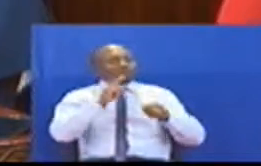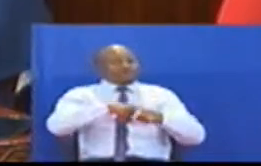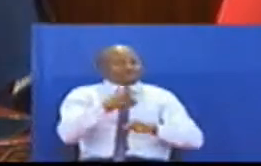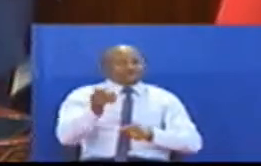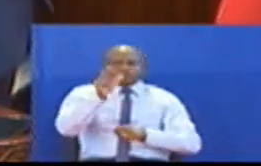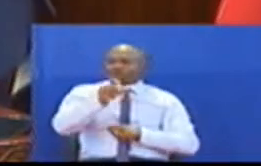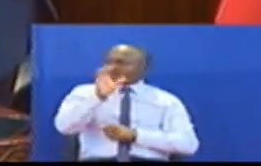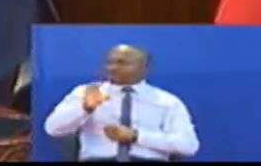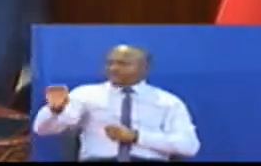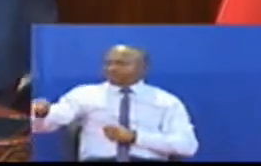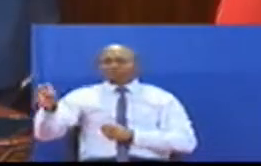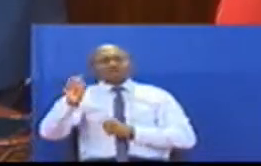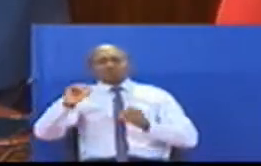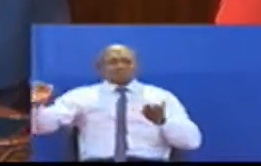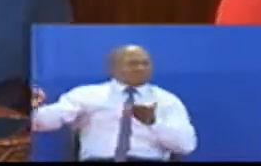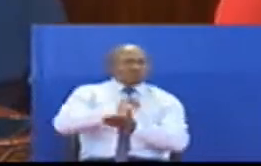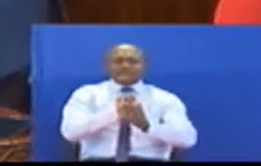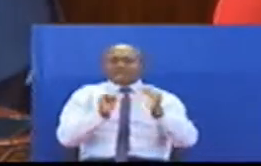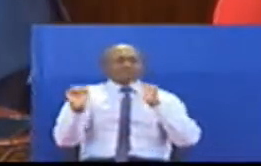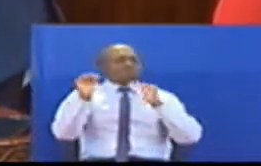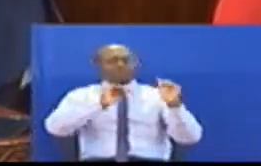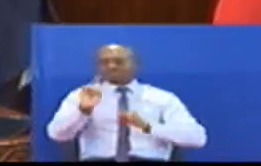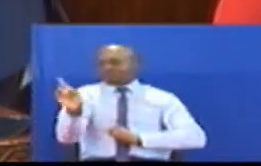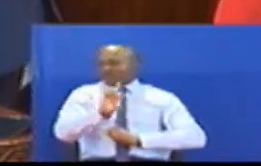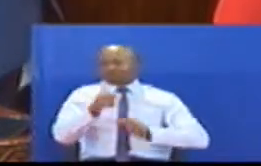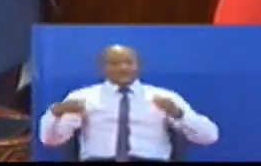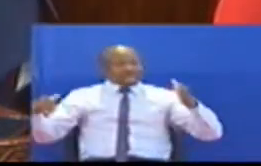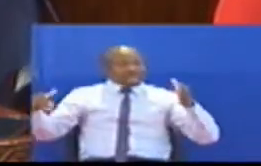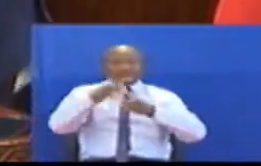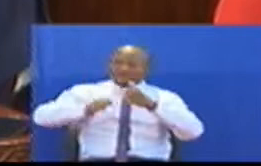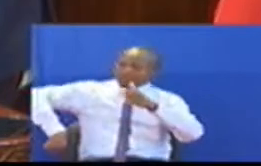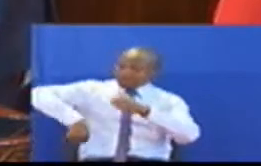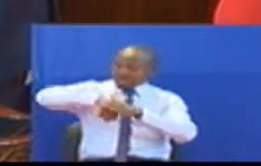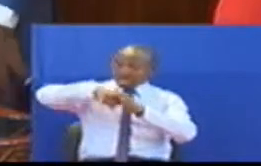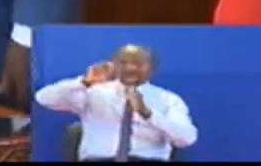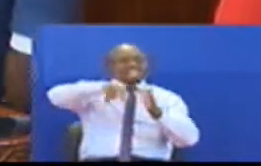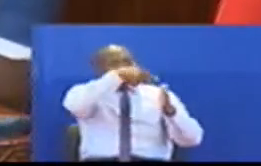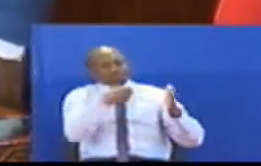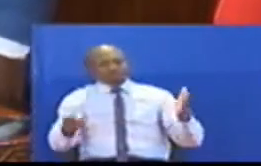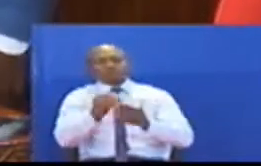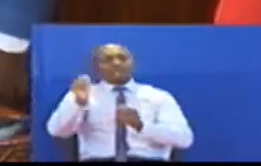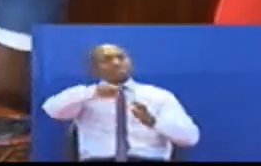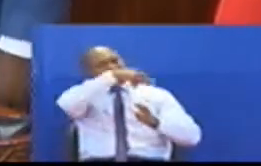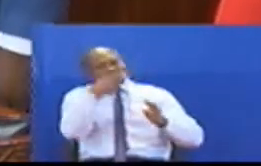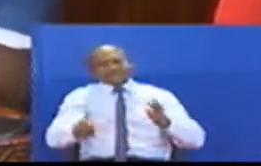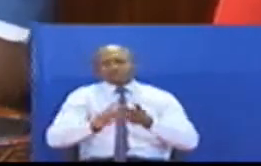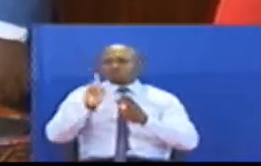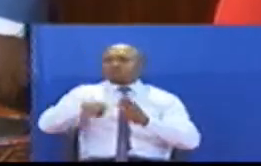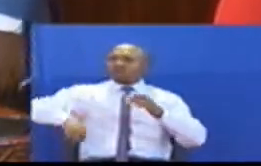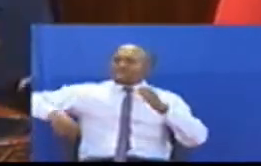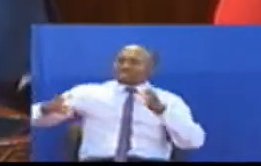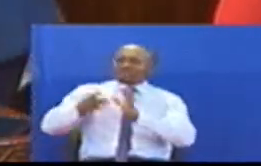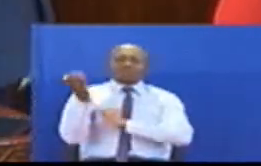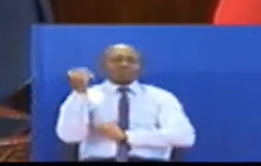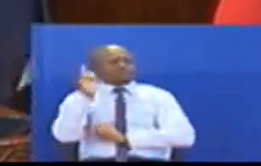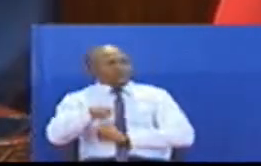wasiseme tunafuta demokrasia. Hatufuti. Timu ya mpira wa miguu inajifuta yenyewe kwa kufungwa. Tulikuwa na timu hapa inaitwa Zimani Moto, iko wapi?